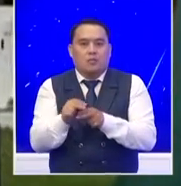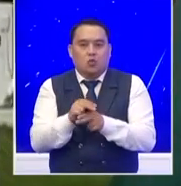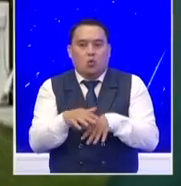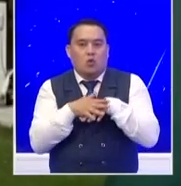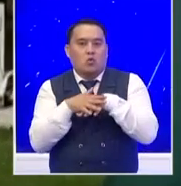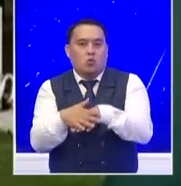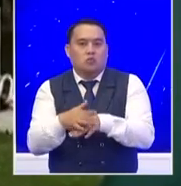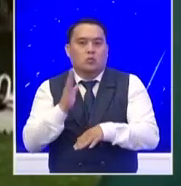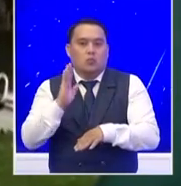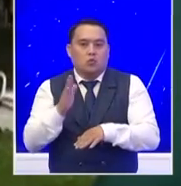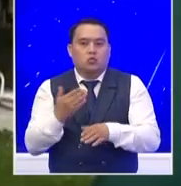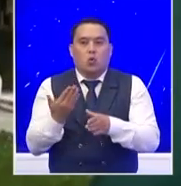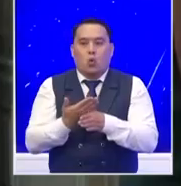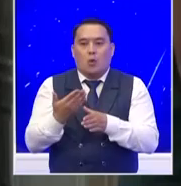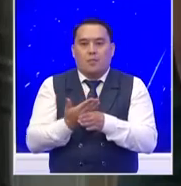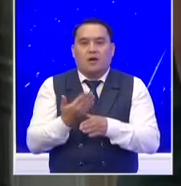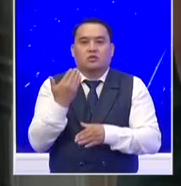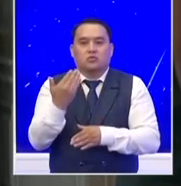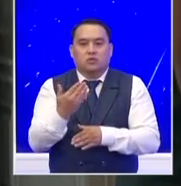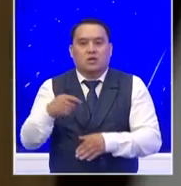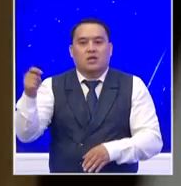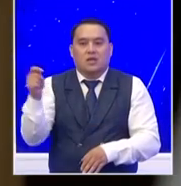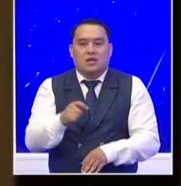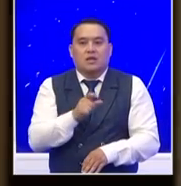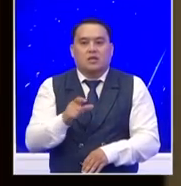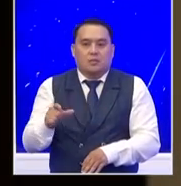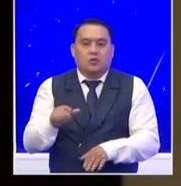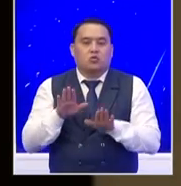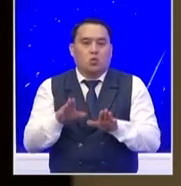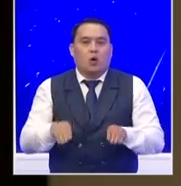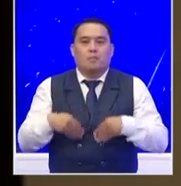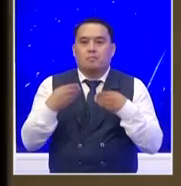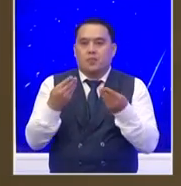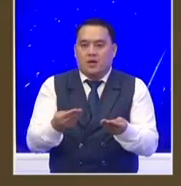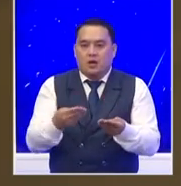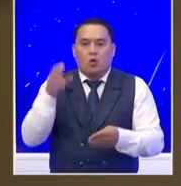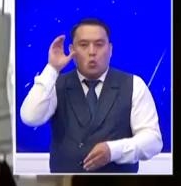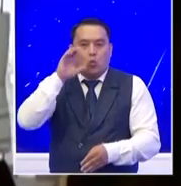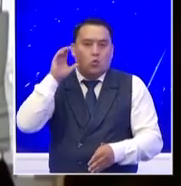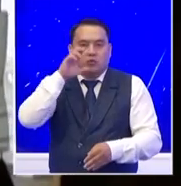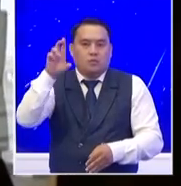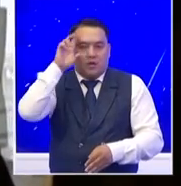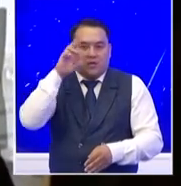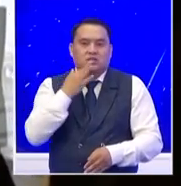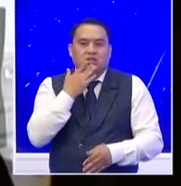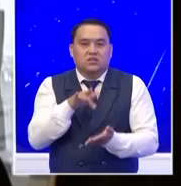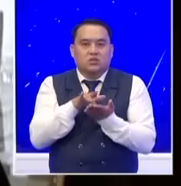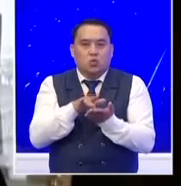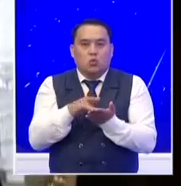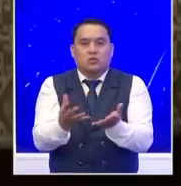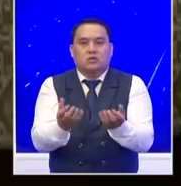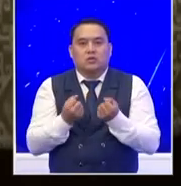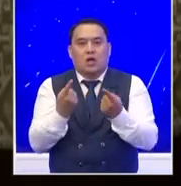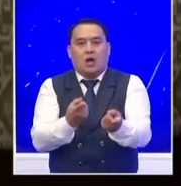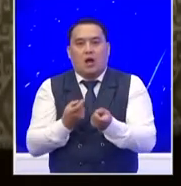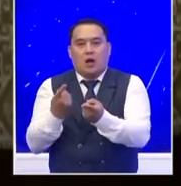жұмсалады. Сондай-ақ атаулы көмек тур орталықтар арқылы келген азаматтарға ғана беріледі. Қазір өзбек үкіметі шетелдік туристерді көптеп тарту